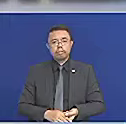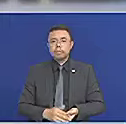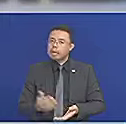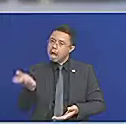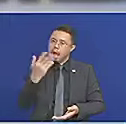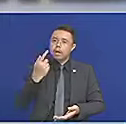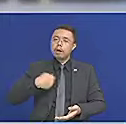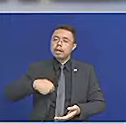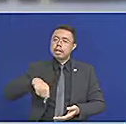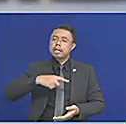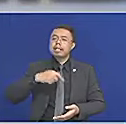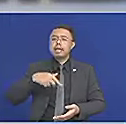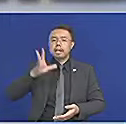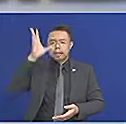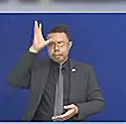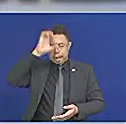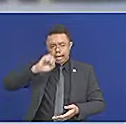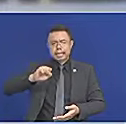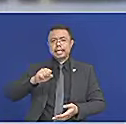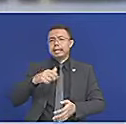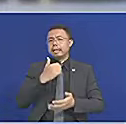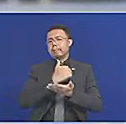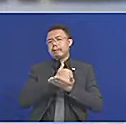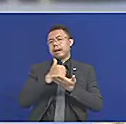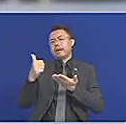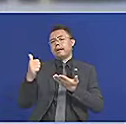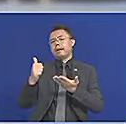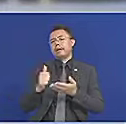Ayo kita tuh ngerti kebenaran.